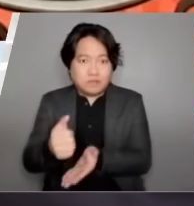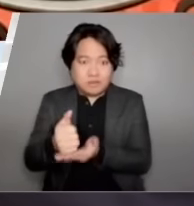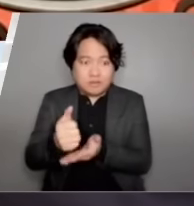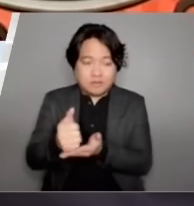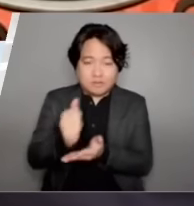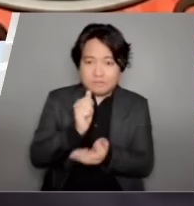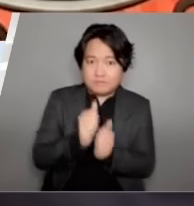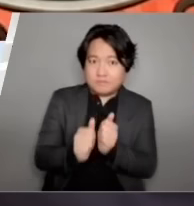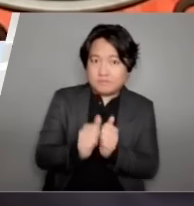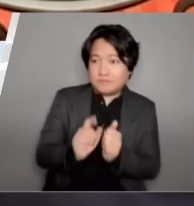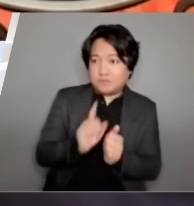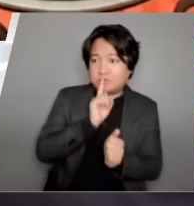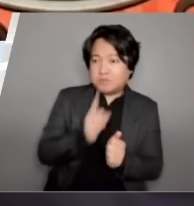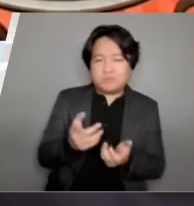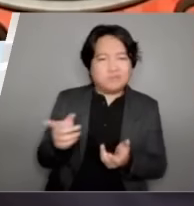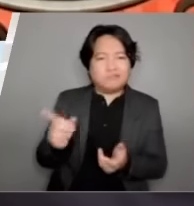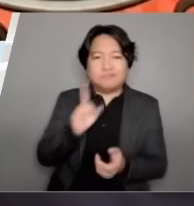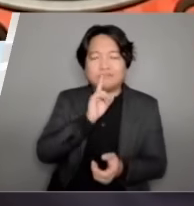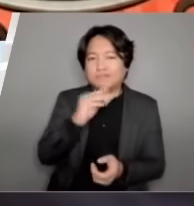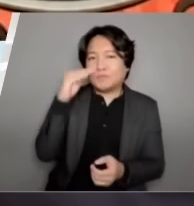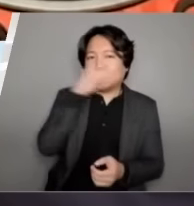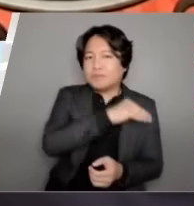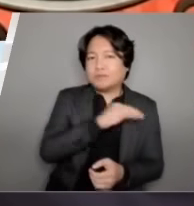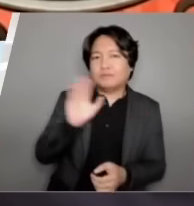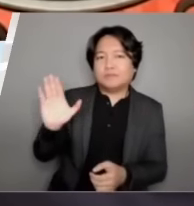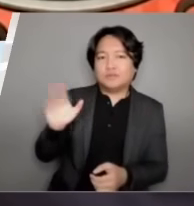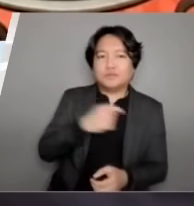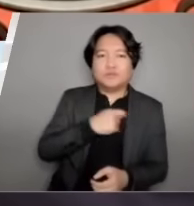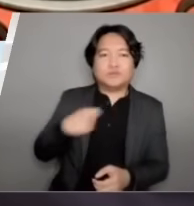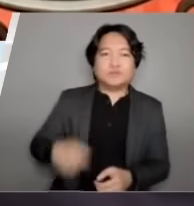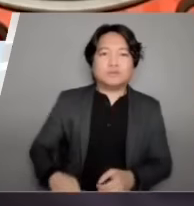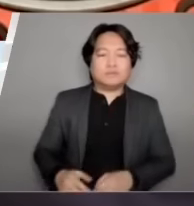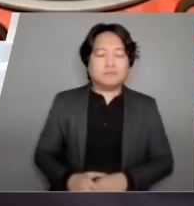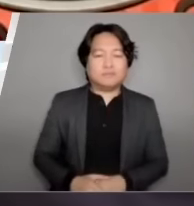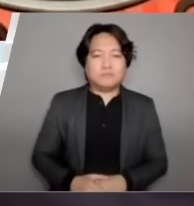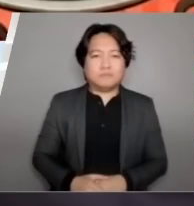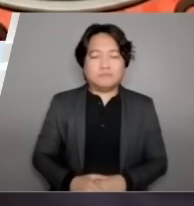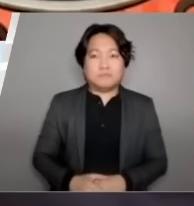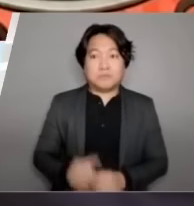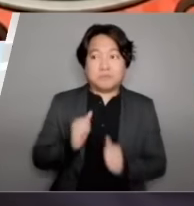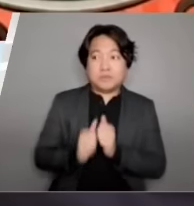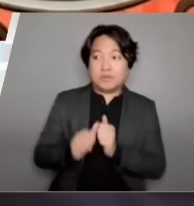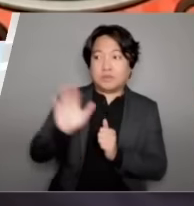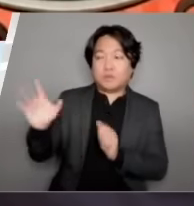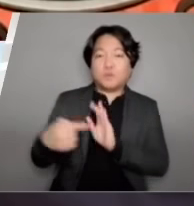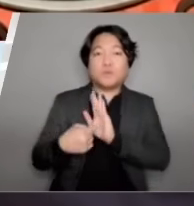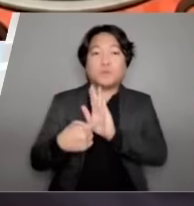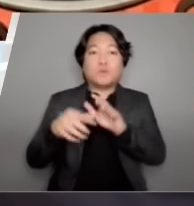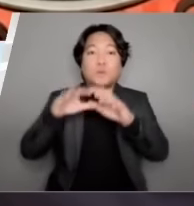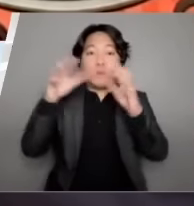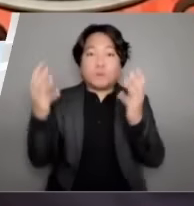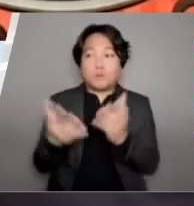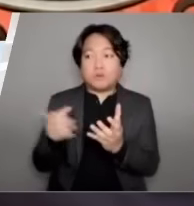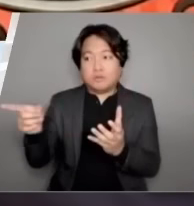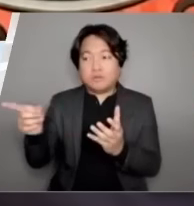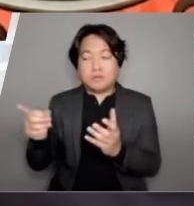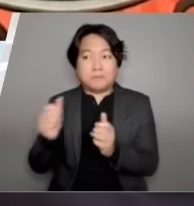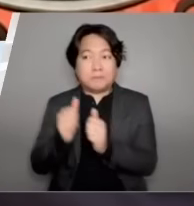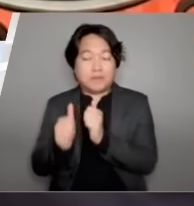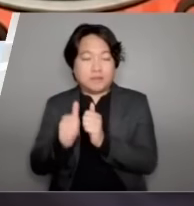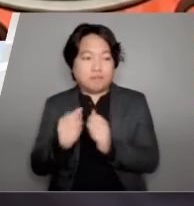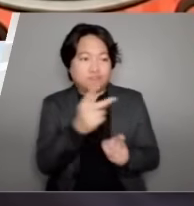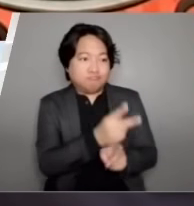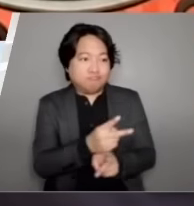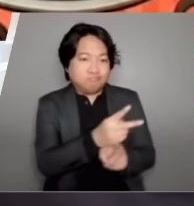just propaganda footages, no? To show the world they really cared about